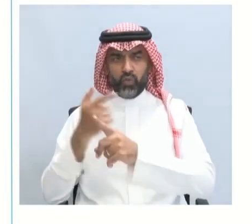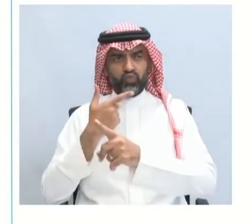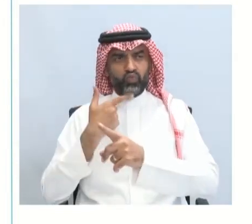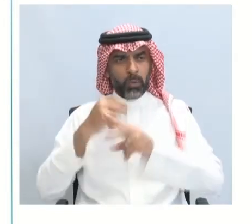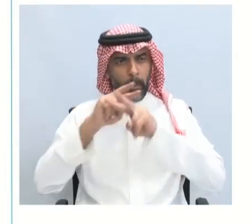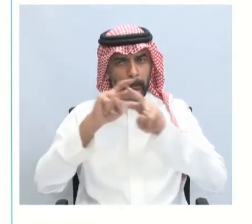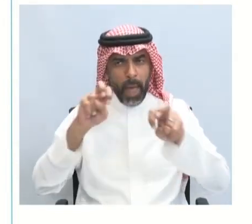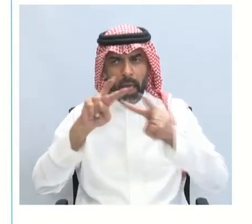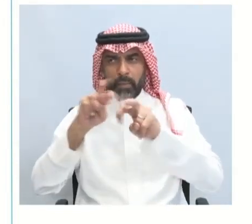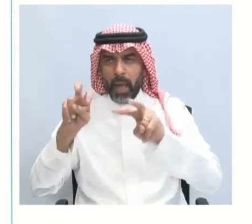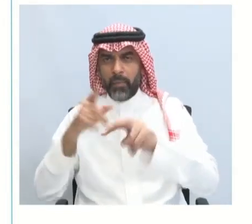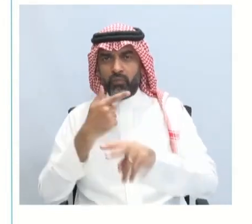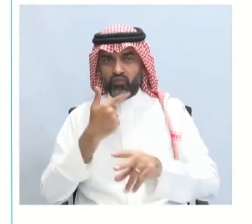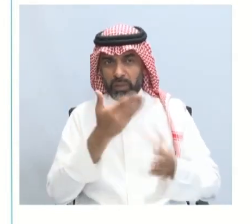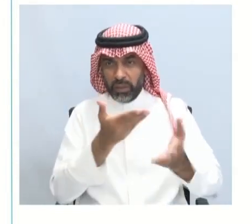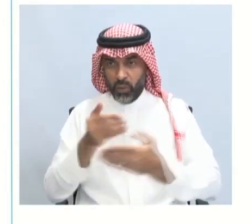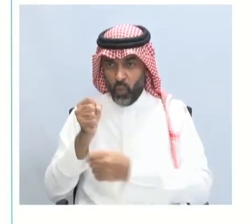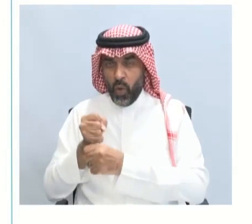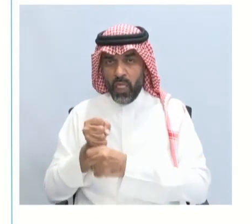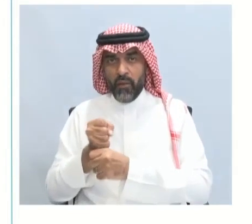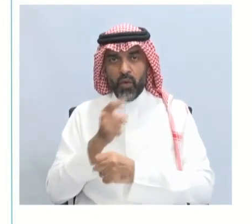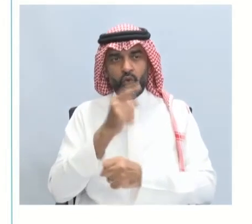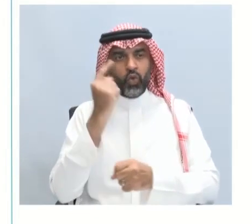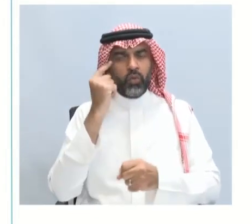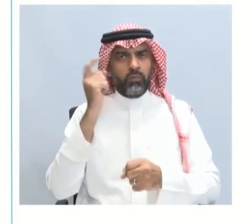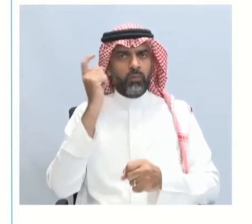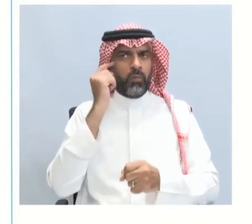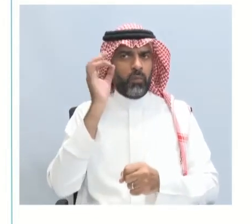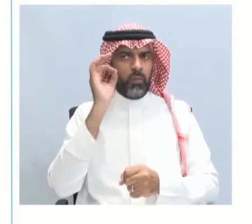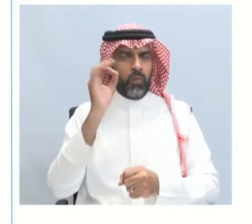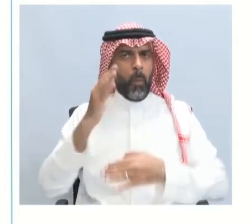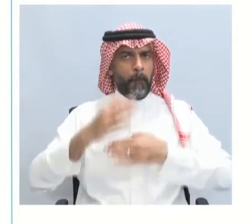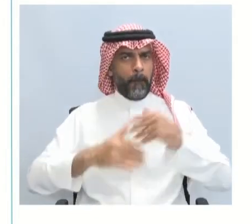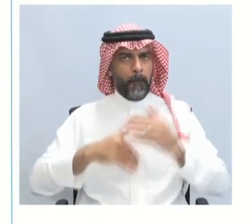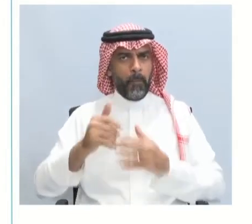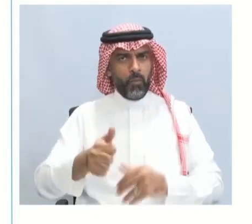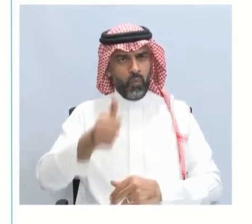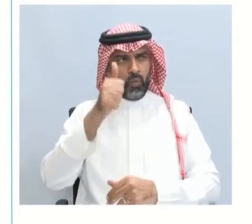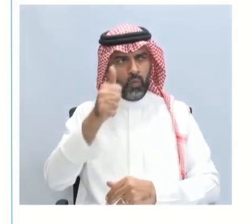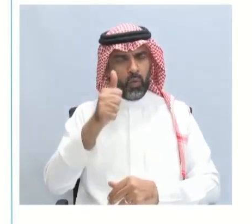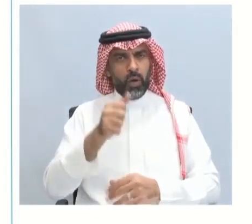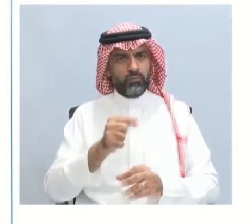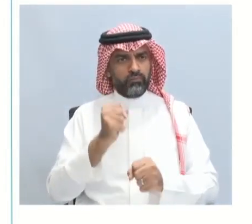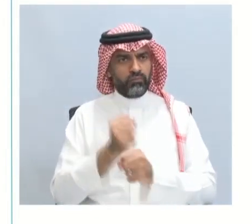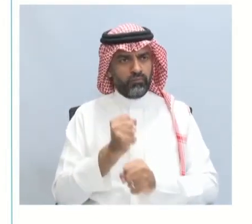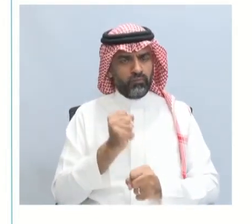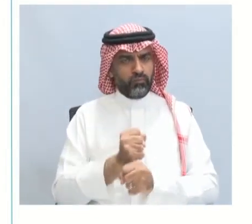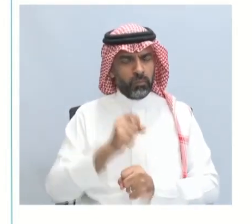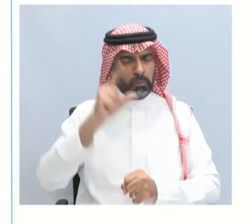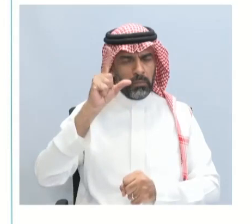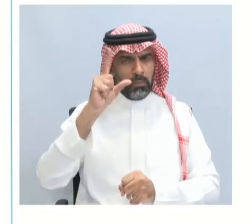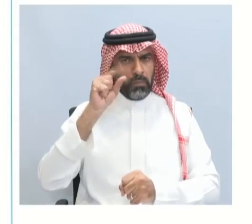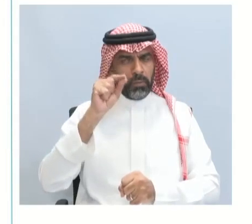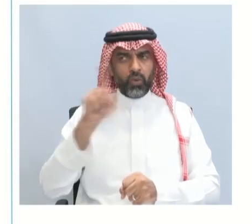المتفوقين في قدراتهم الشخصيه والمهاريه بشكل عام ذكرنا ان التميز لا